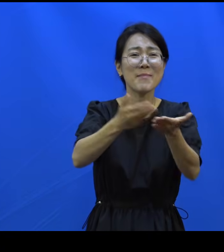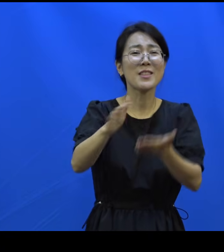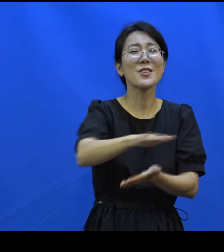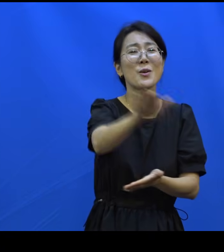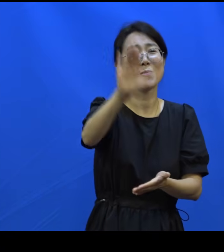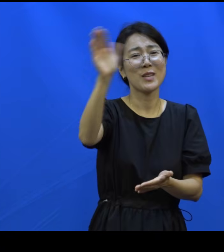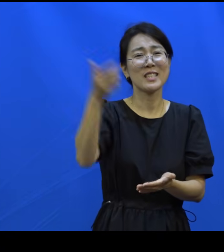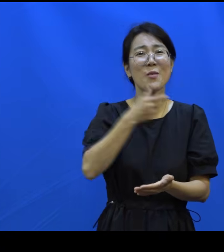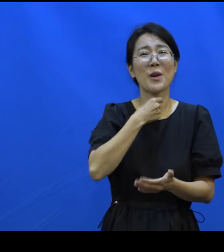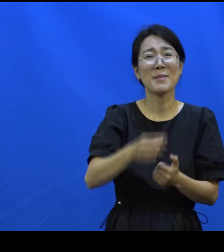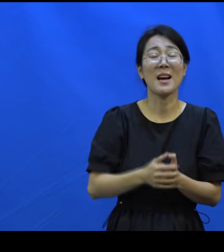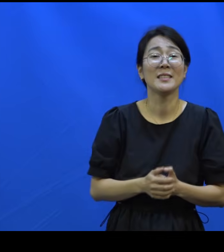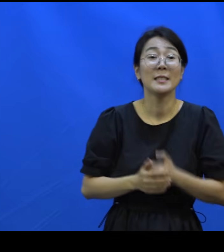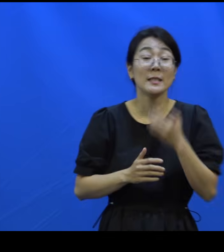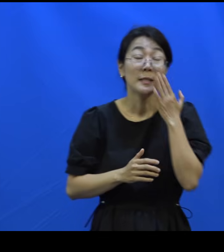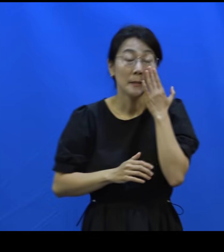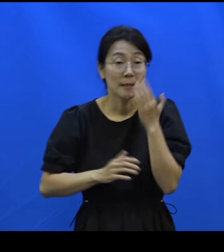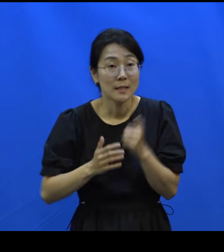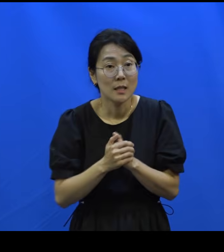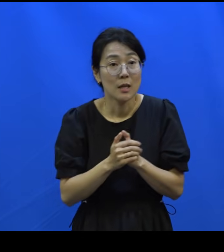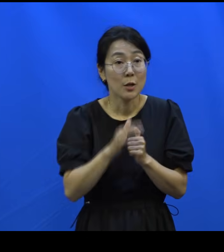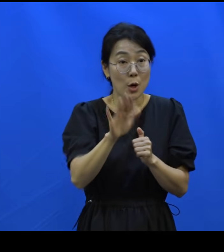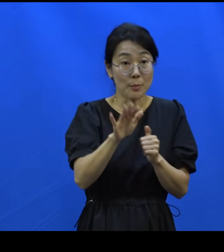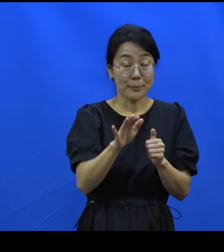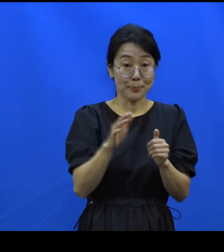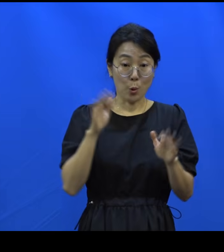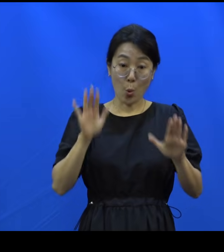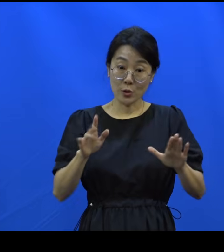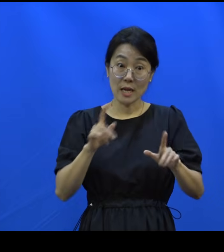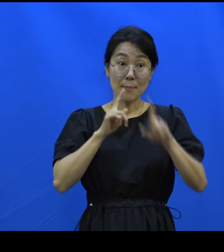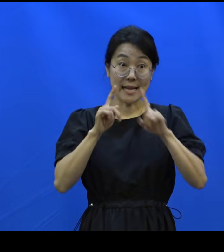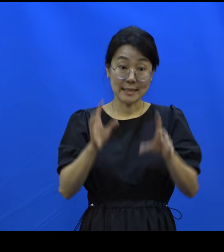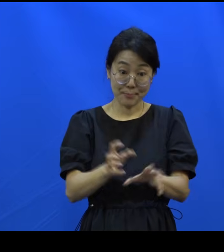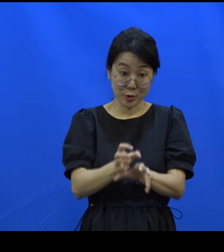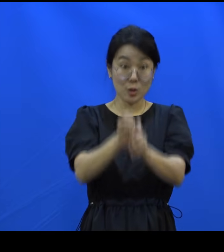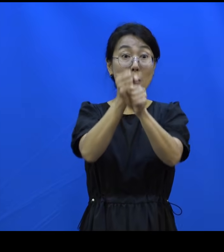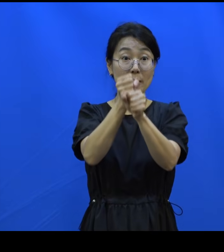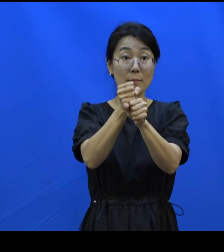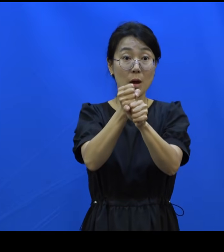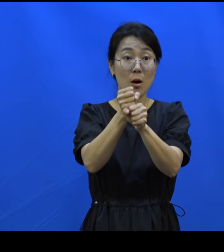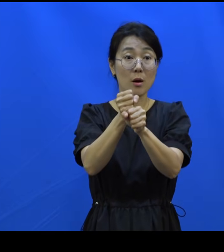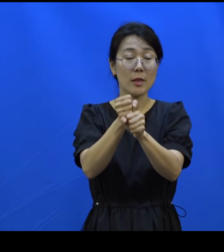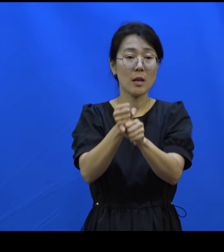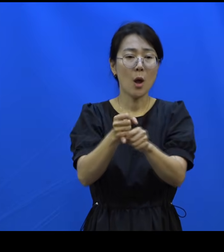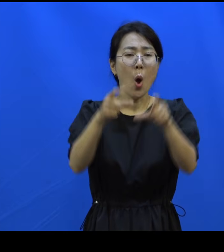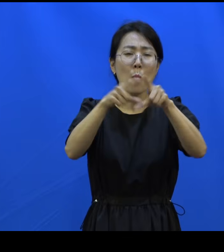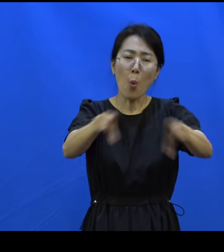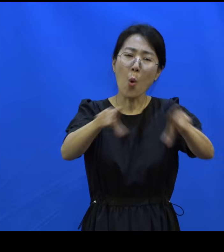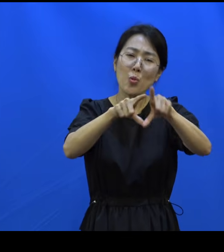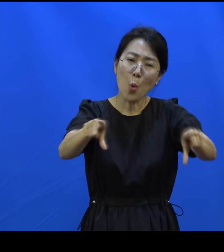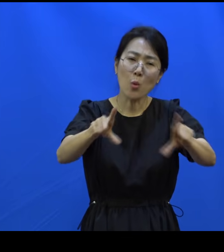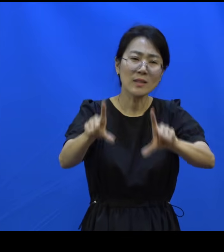되시기를 축원합니다. 여러분, 주님의 말씀의 핵심 안에 무엇이 있습니까? 사람들이 요구하는 삶 이상이라는 거죠. 오늘 이 말이.